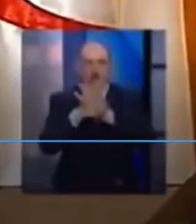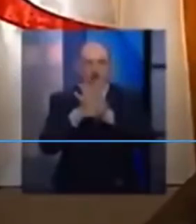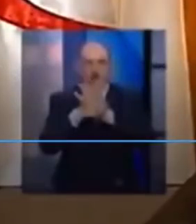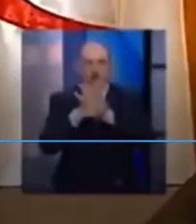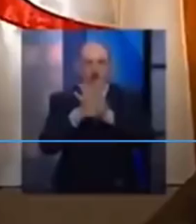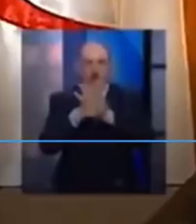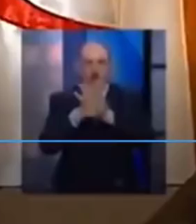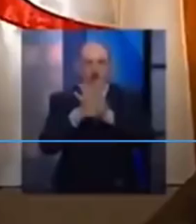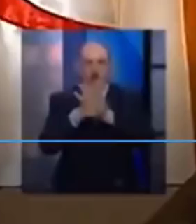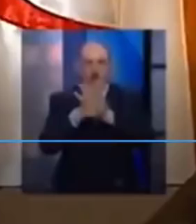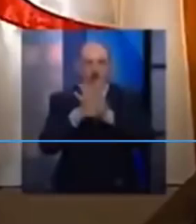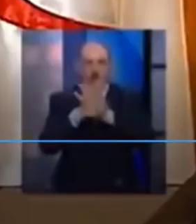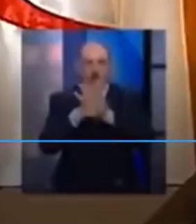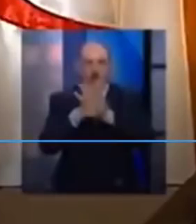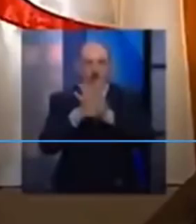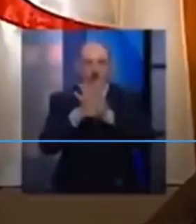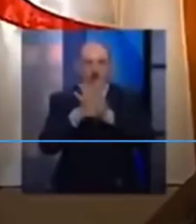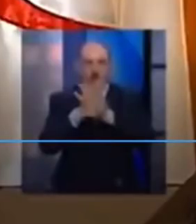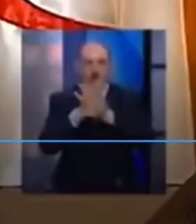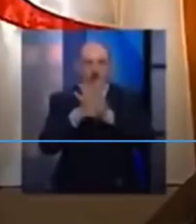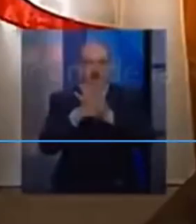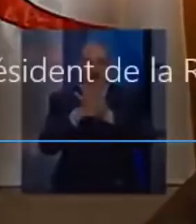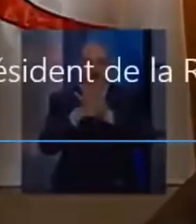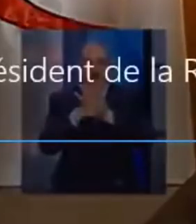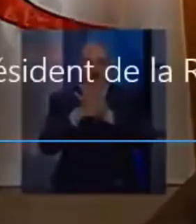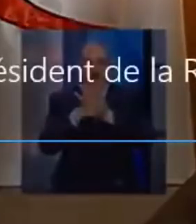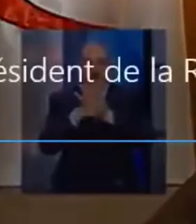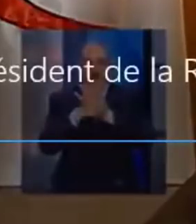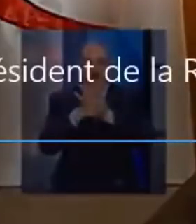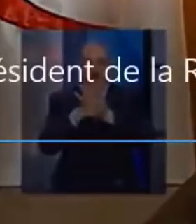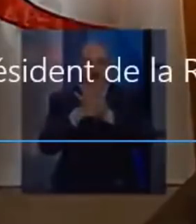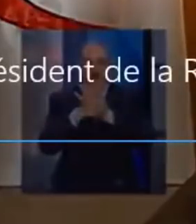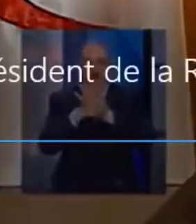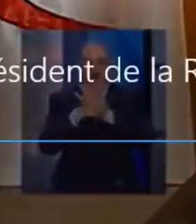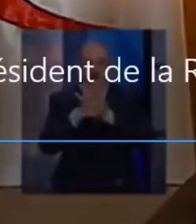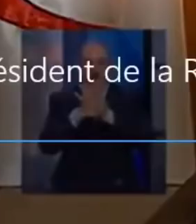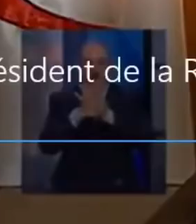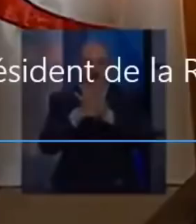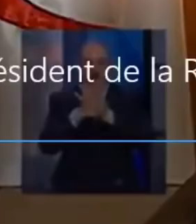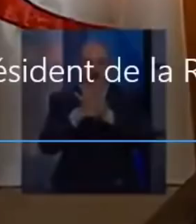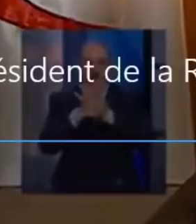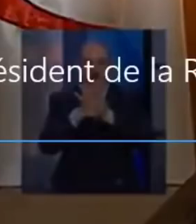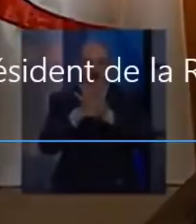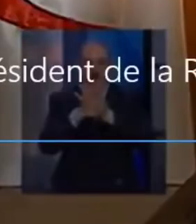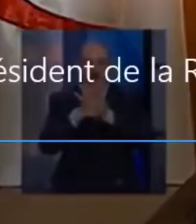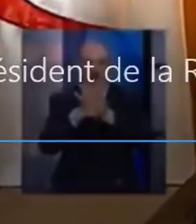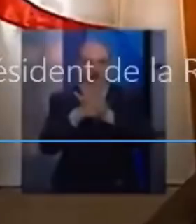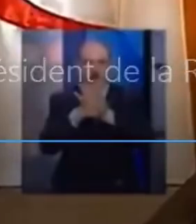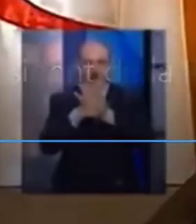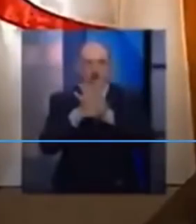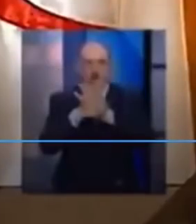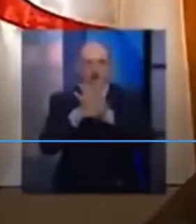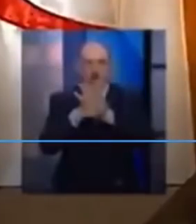بهذا الحراك وكيفاش وصف هذا الحراك واعترف قوة هذا الحراك. غنزيدو نشوفوا واحد المقطع اللي انا اعتبرته مؤثر. انا بعدا